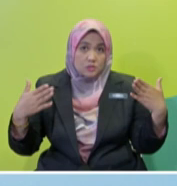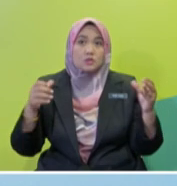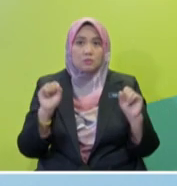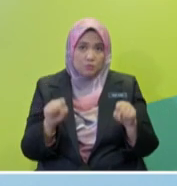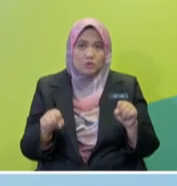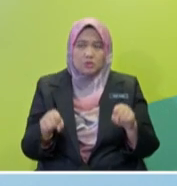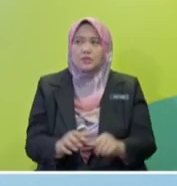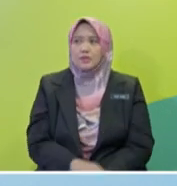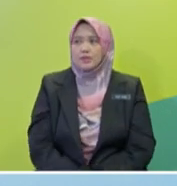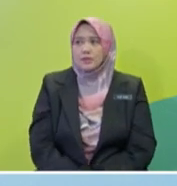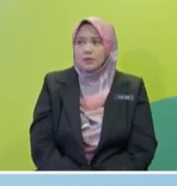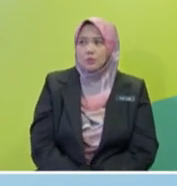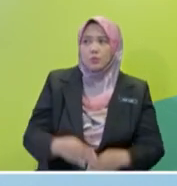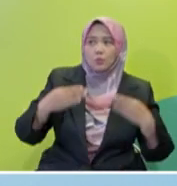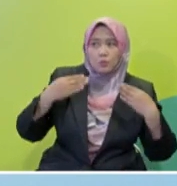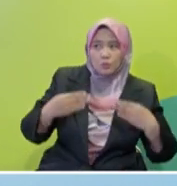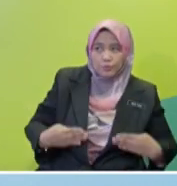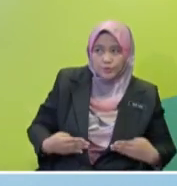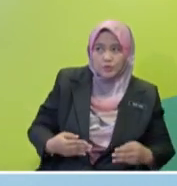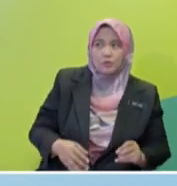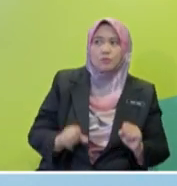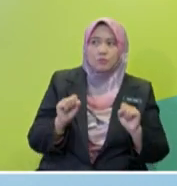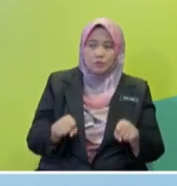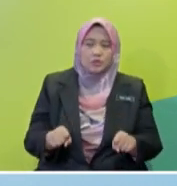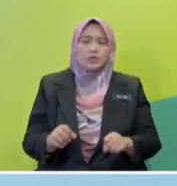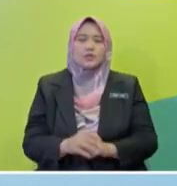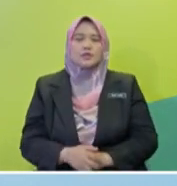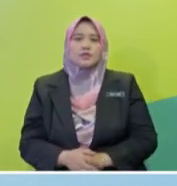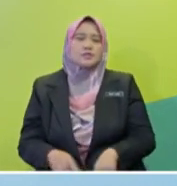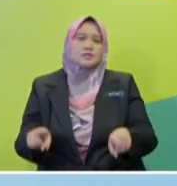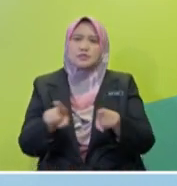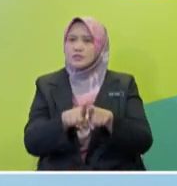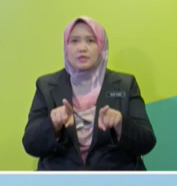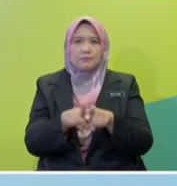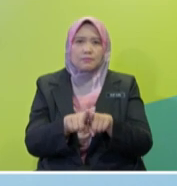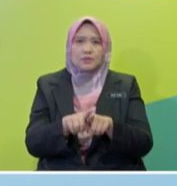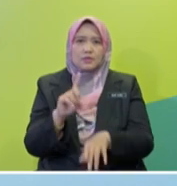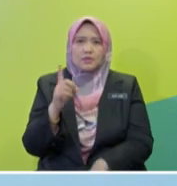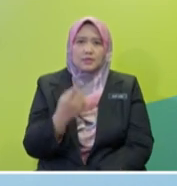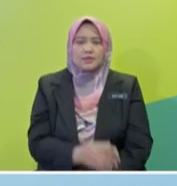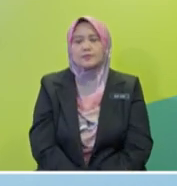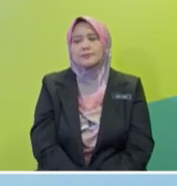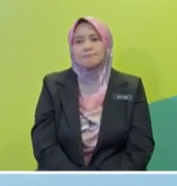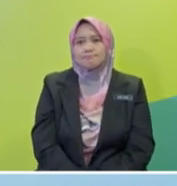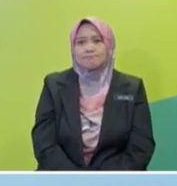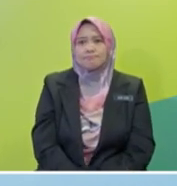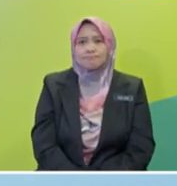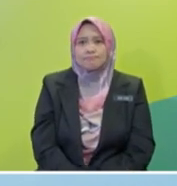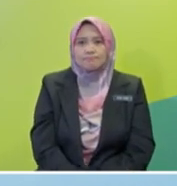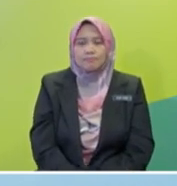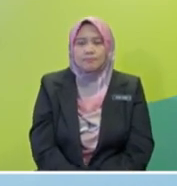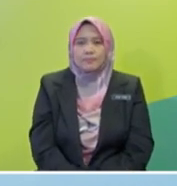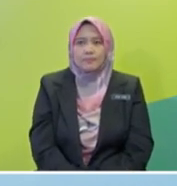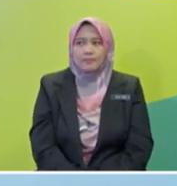tulis dengan menggunakan huruf besar mempunyai kesan yang sama dengan body yang ditulis dalam huruf kecil sebab itu dikatakan dia tidak